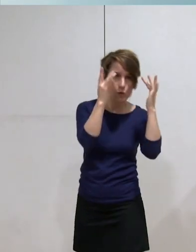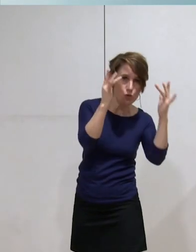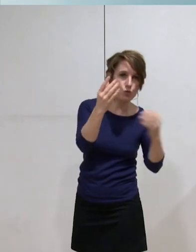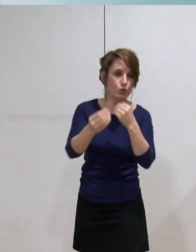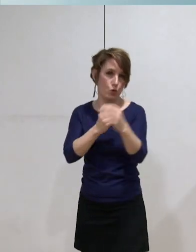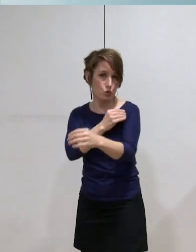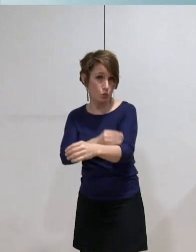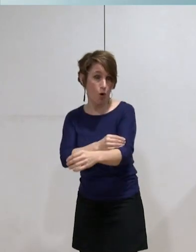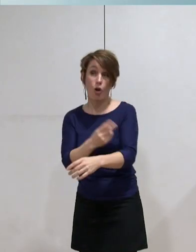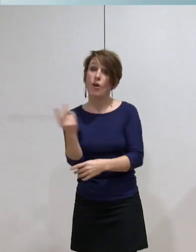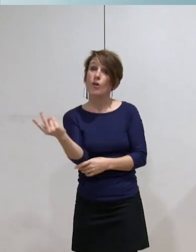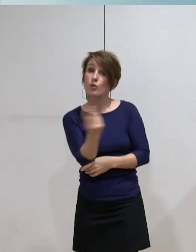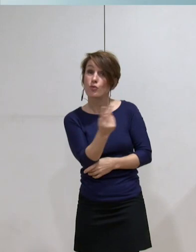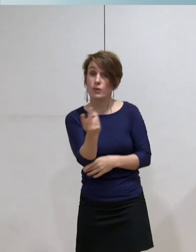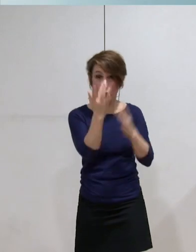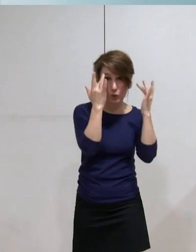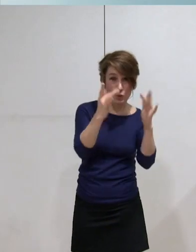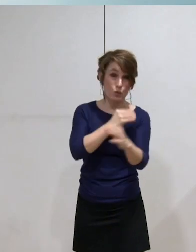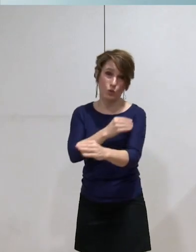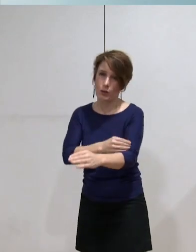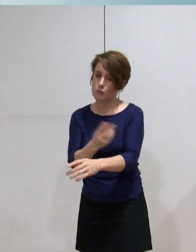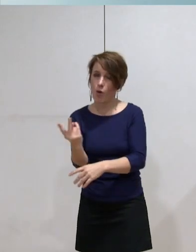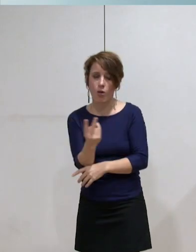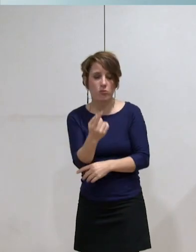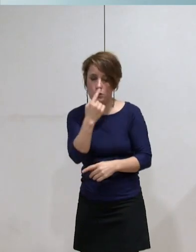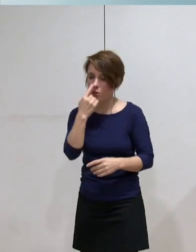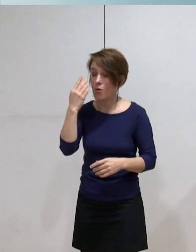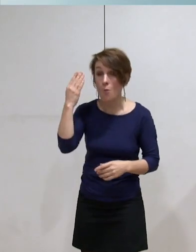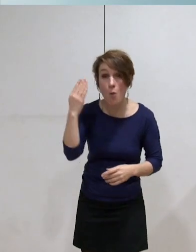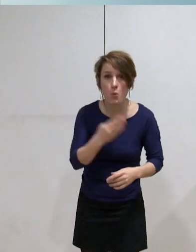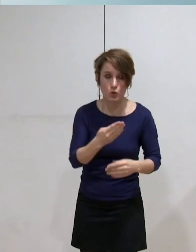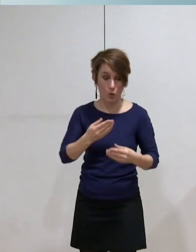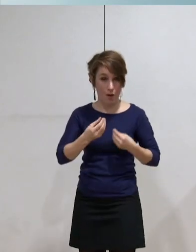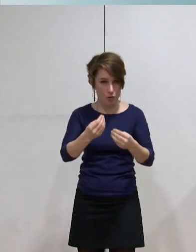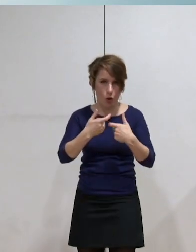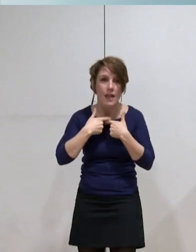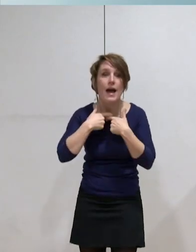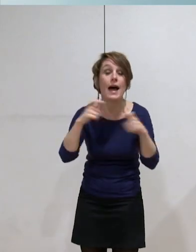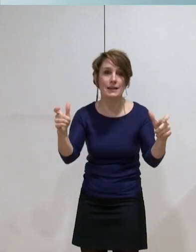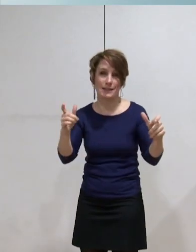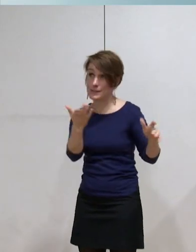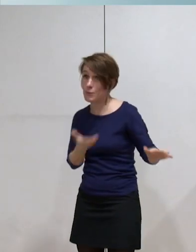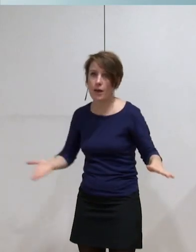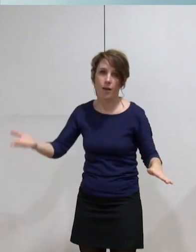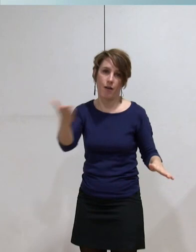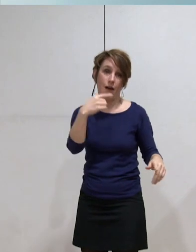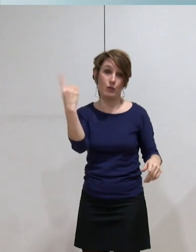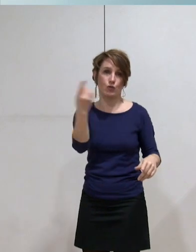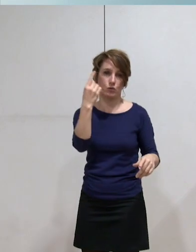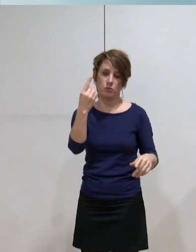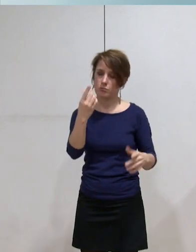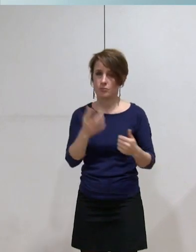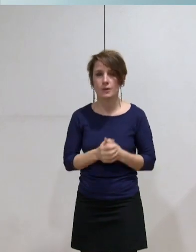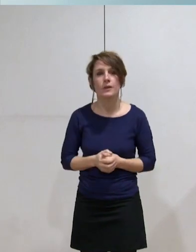l'autre frappé par cette impérieuse nécessité de rendre accessible à tous encore une fois le sport et la